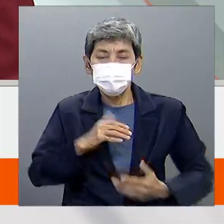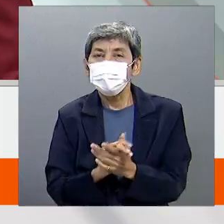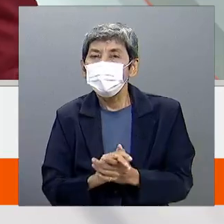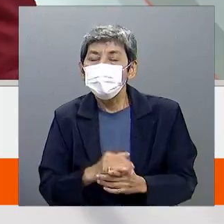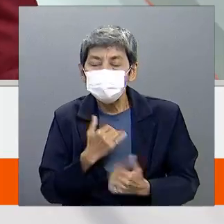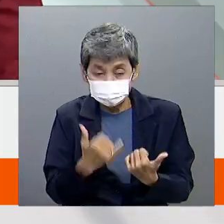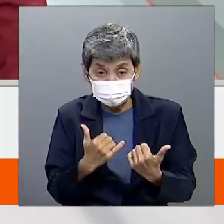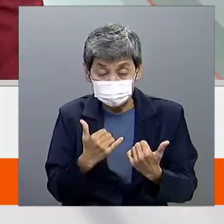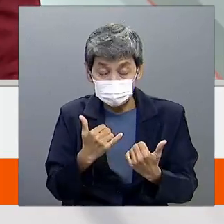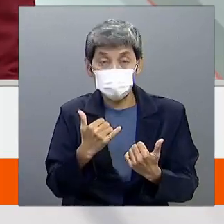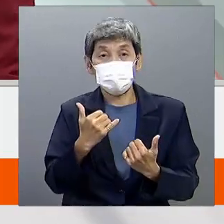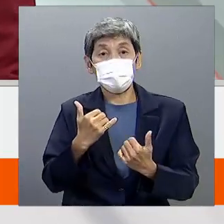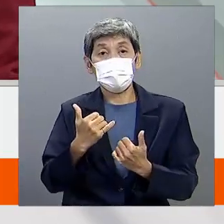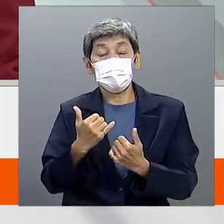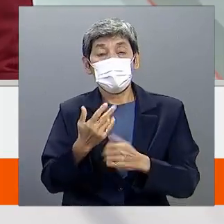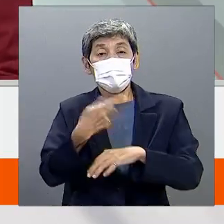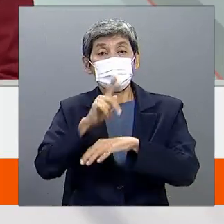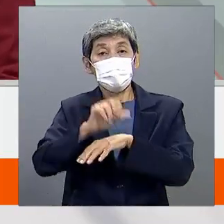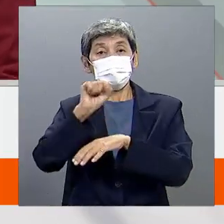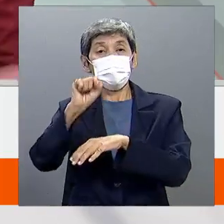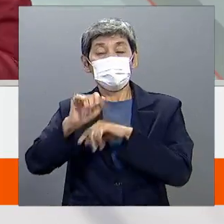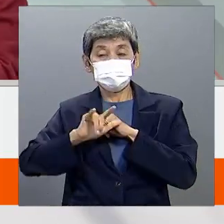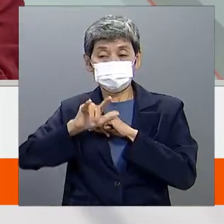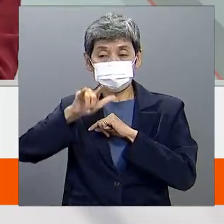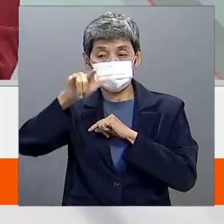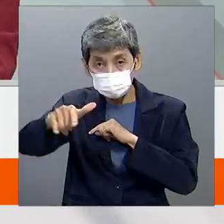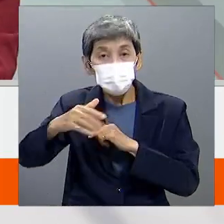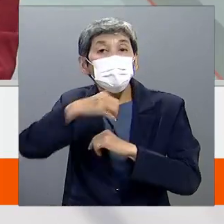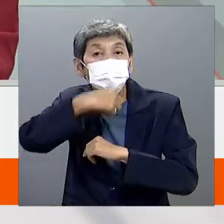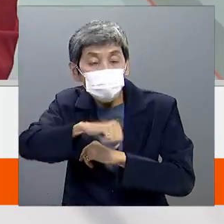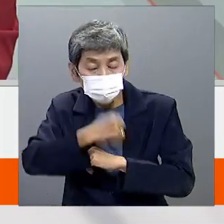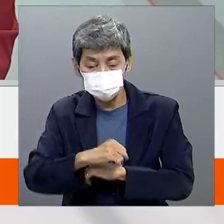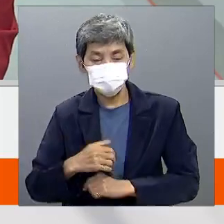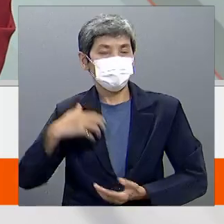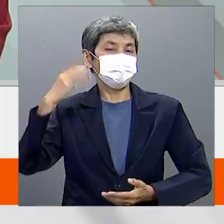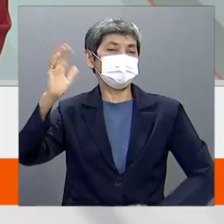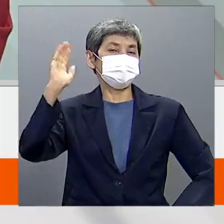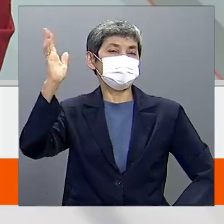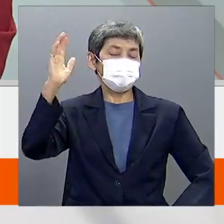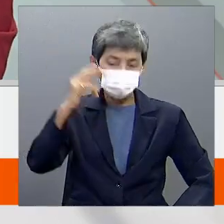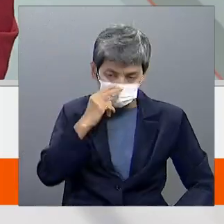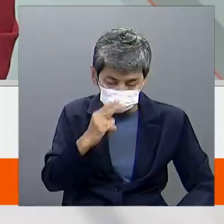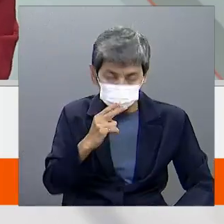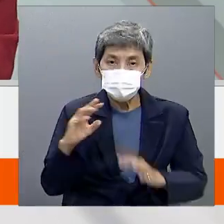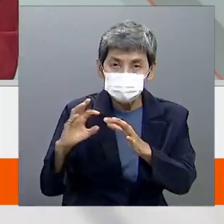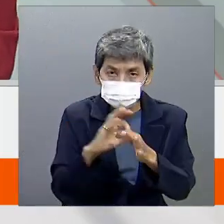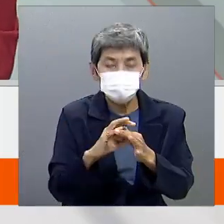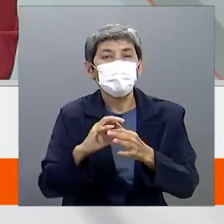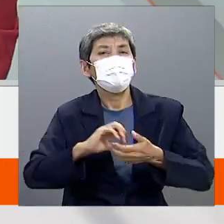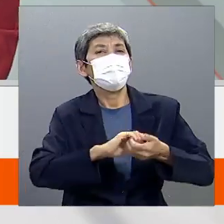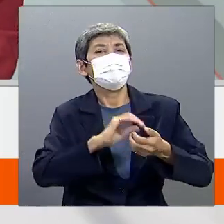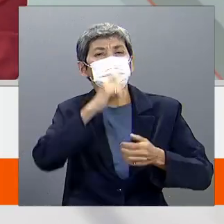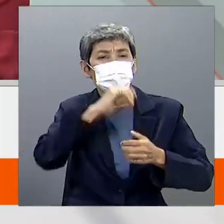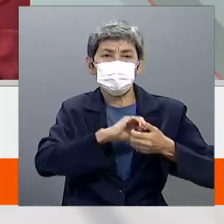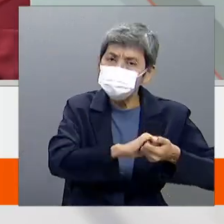ที่นางเพโลซี่เนี่ยแต่ไต้หวันก็มีการออกแถลงการมาส่วนหนึ่งมันก็มาตัดแตะกับเรื่องของความสัมพันธ์ระหว่างไทยจีนด้วยเหมือน